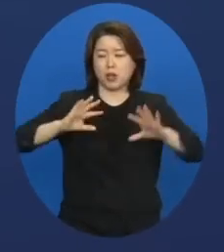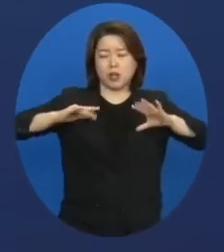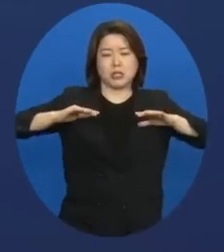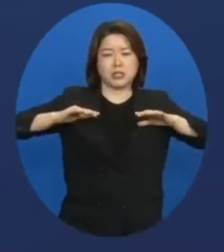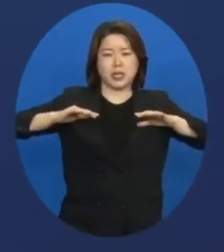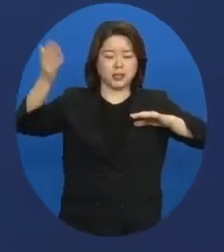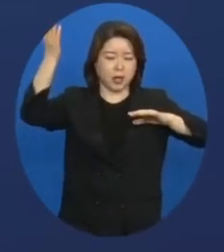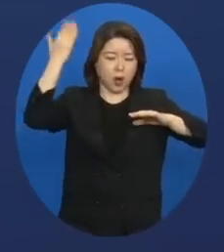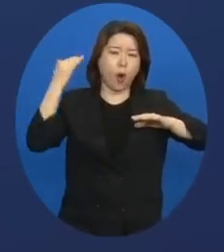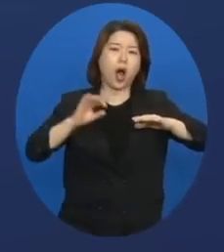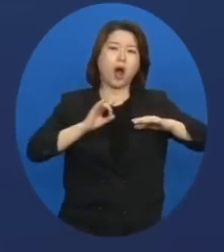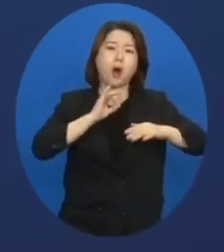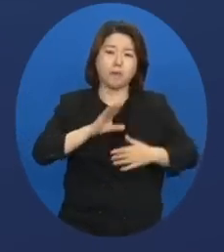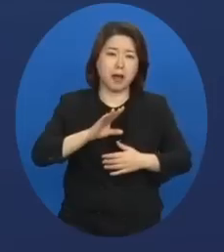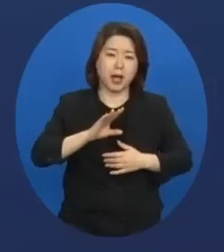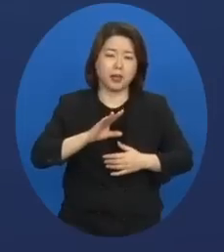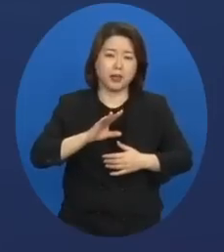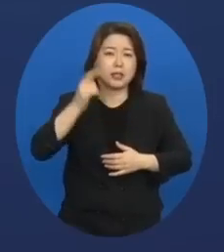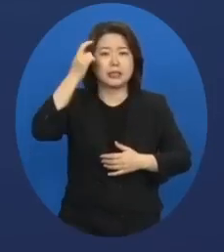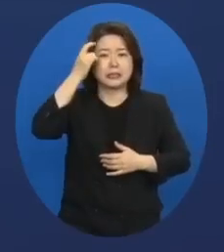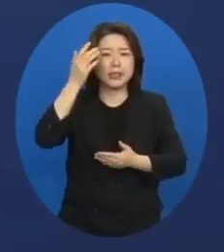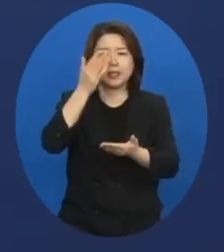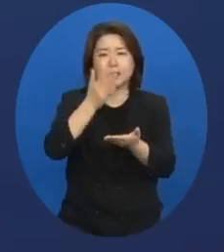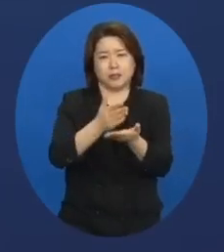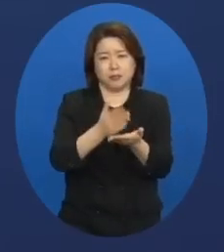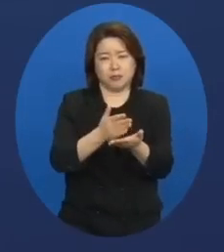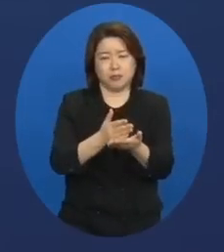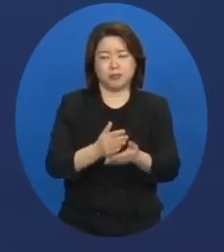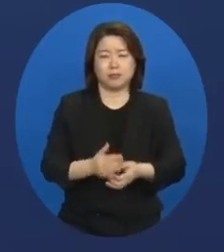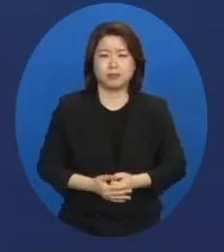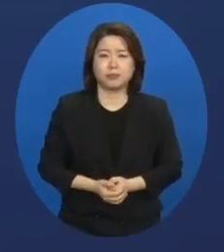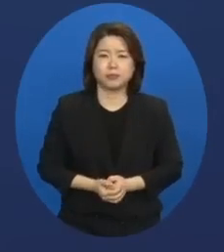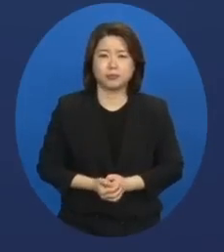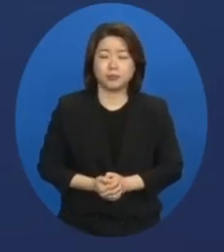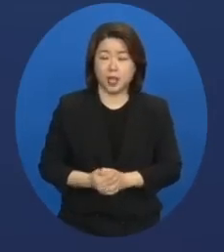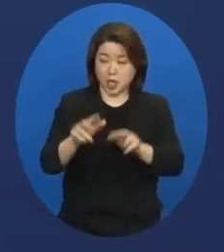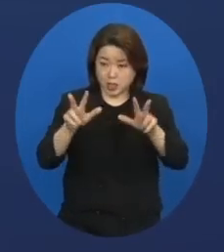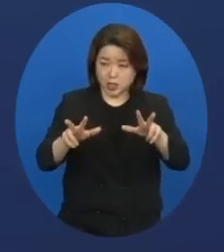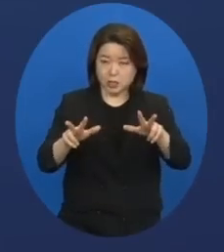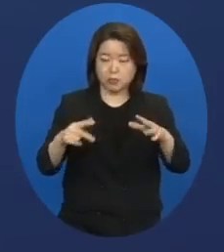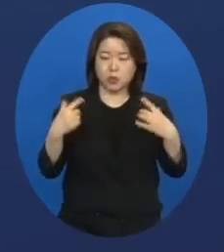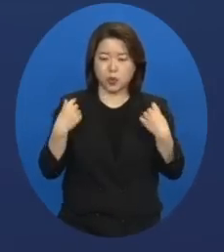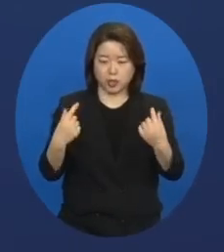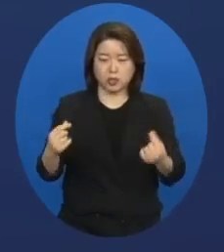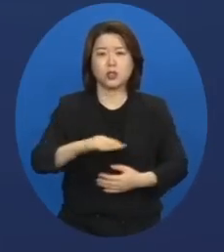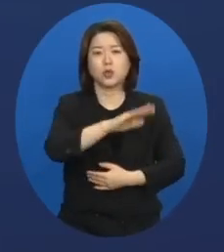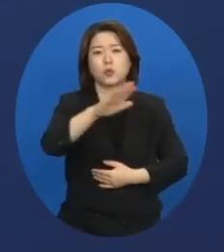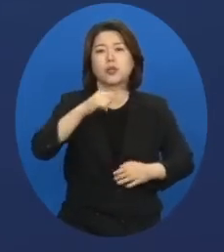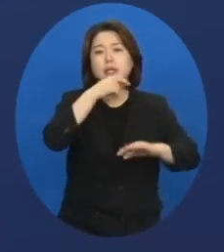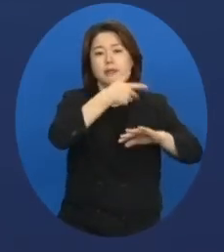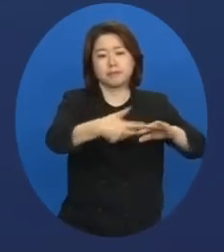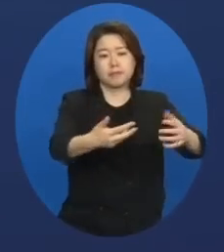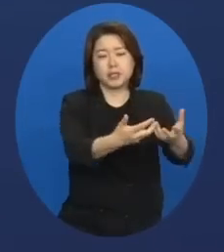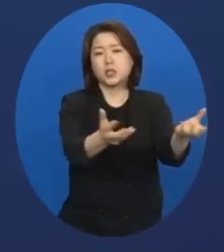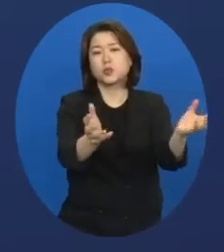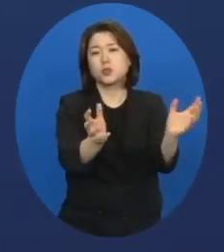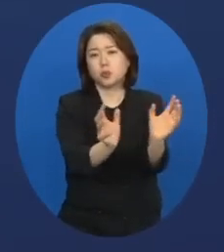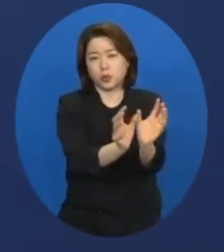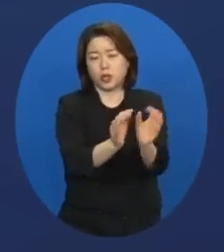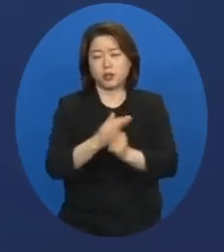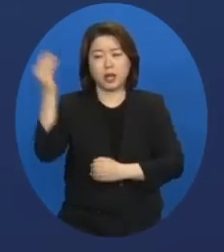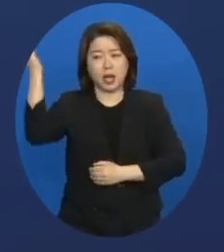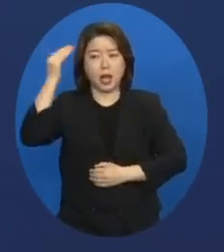자랑스러운 과거지사로만 생각해서는 안 됩니다. 지금도 여전히 우리 민족에게는 한국